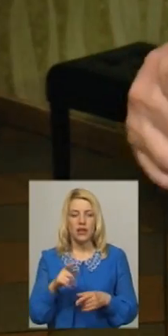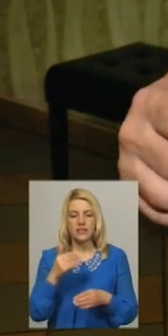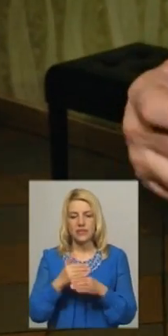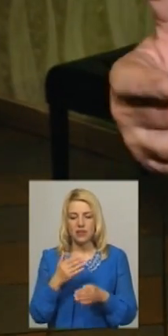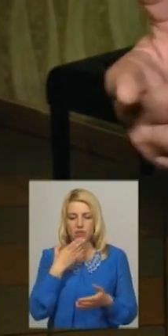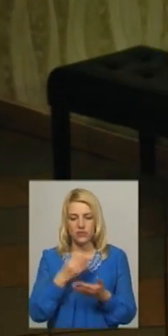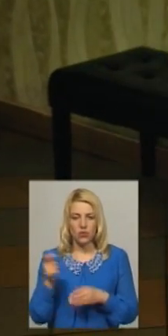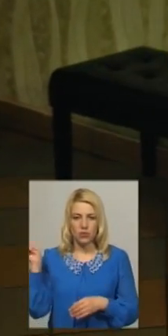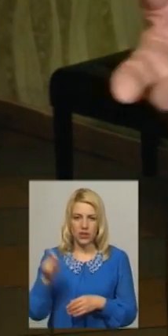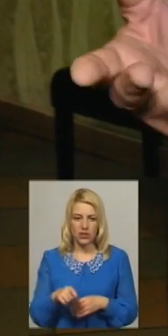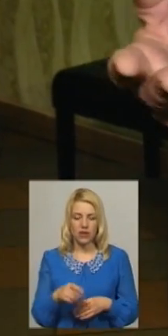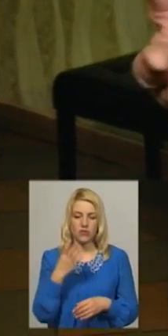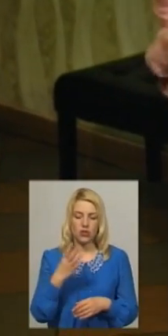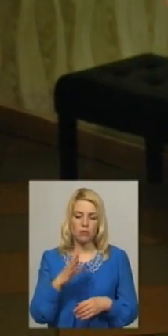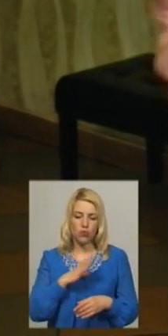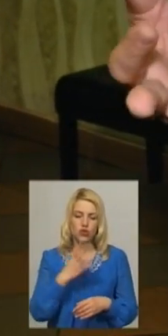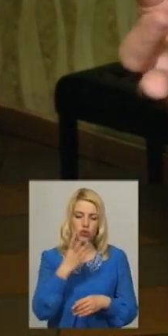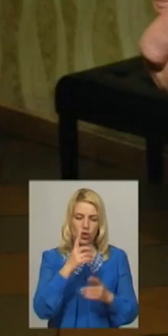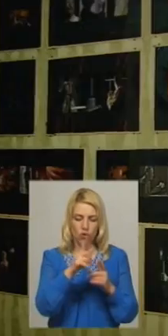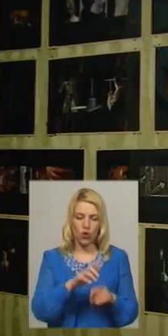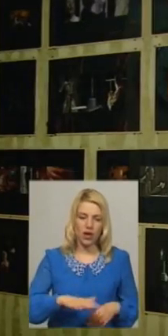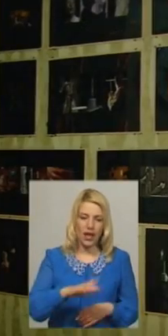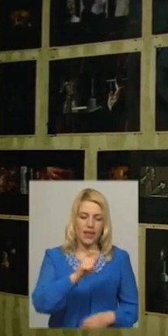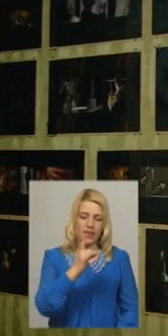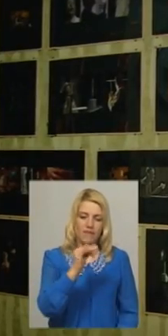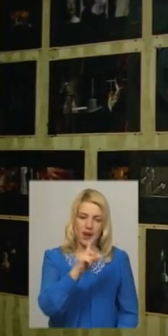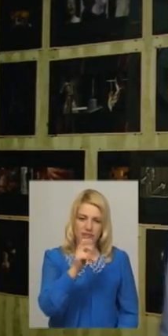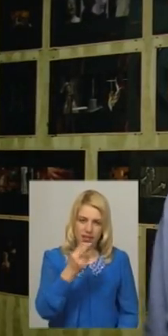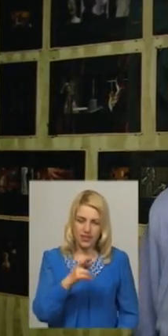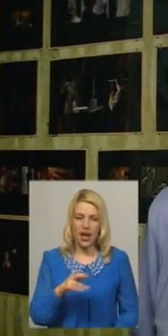побував на 4 континентах – Євразії, Південній та Північній Америці,